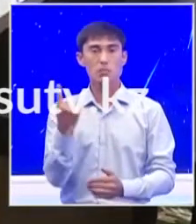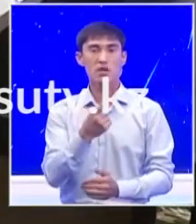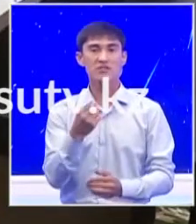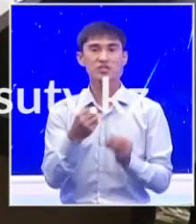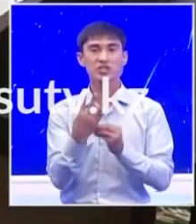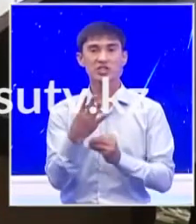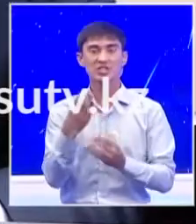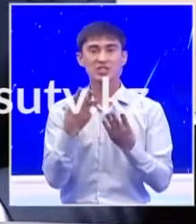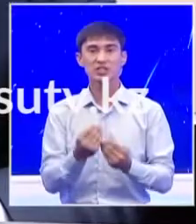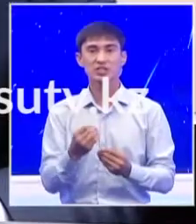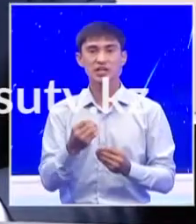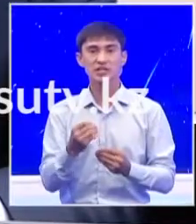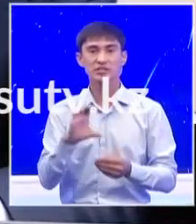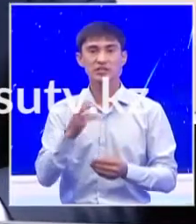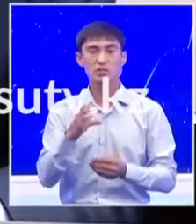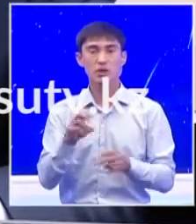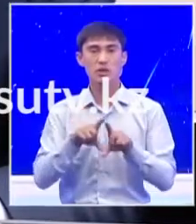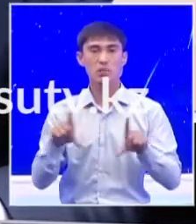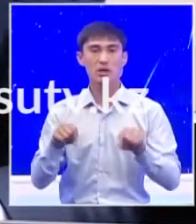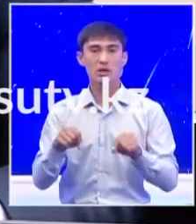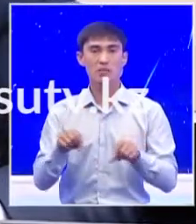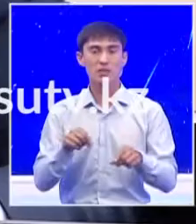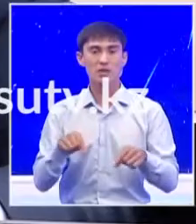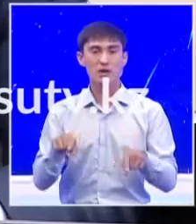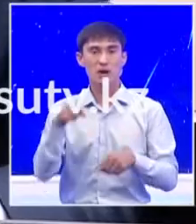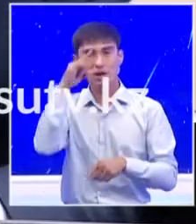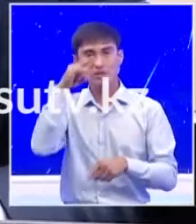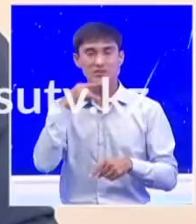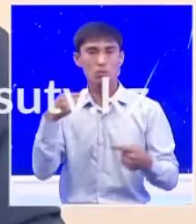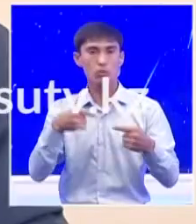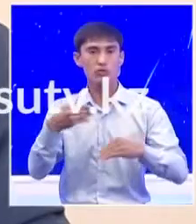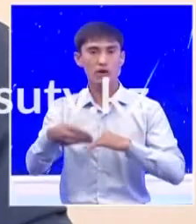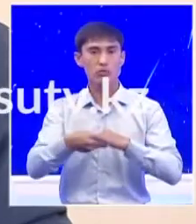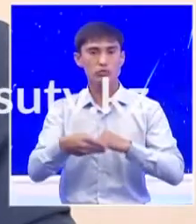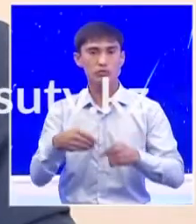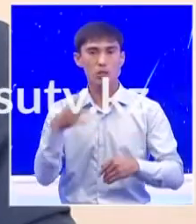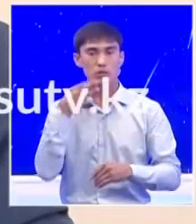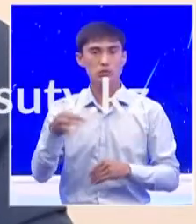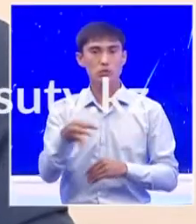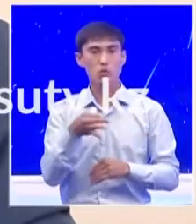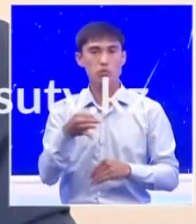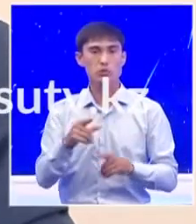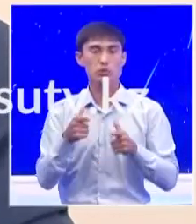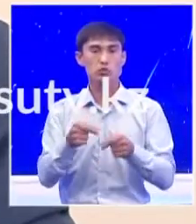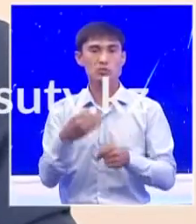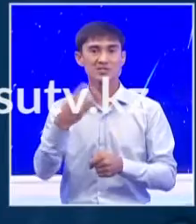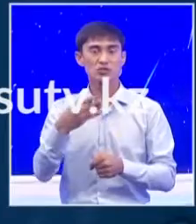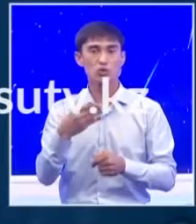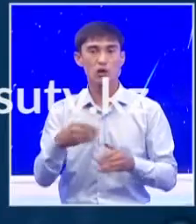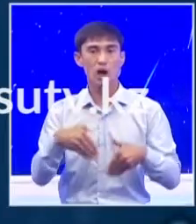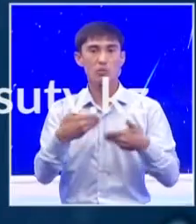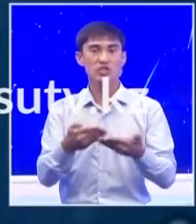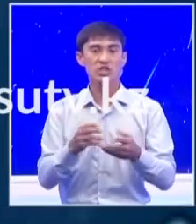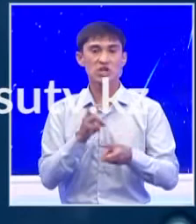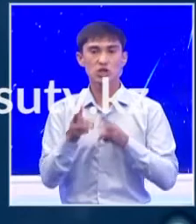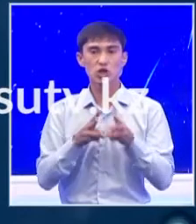14 дней сентября в Департамент агентства Республики Казахстан по противодействию коррупции по Алматинской области поступило более 40 обращений и